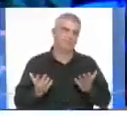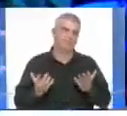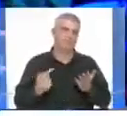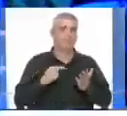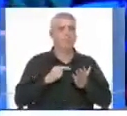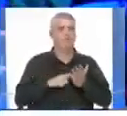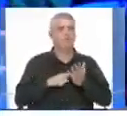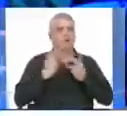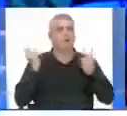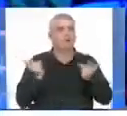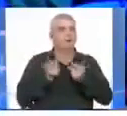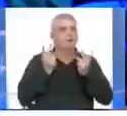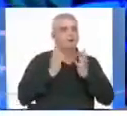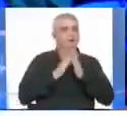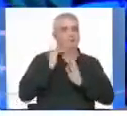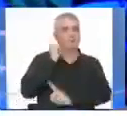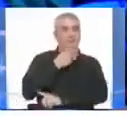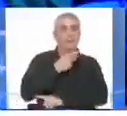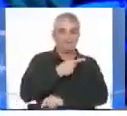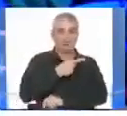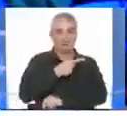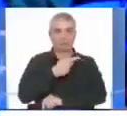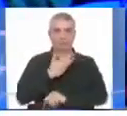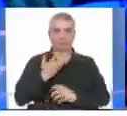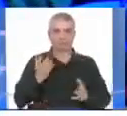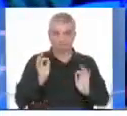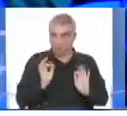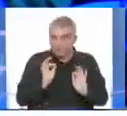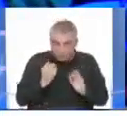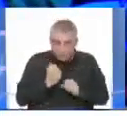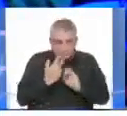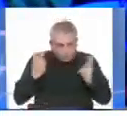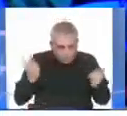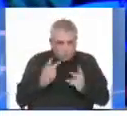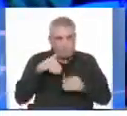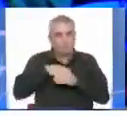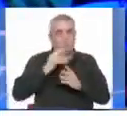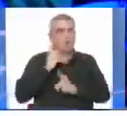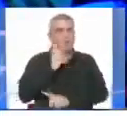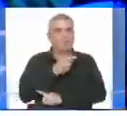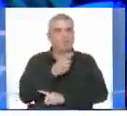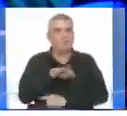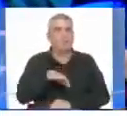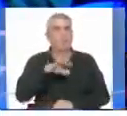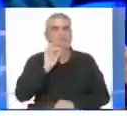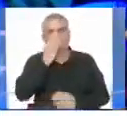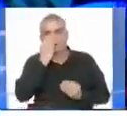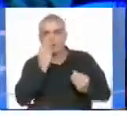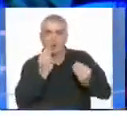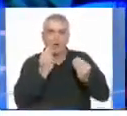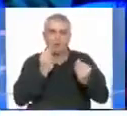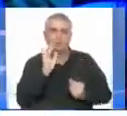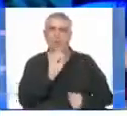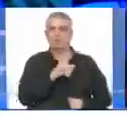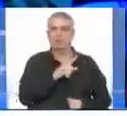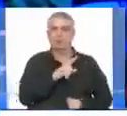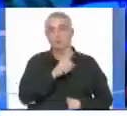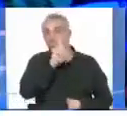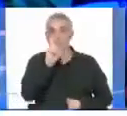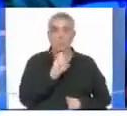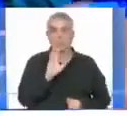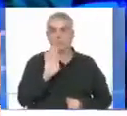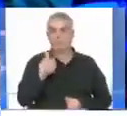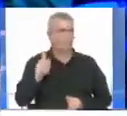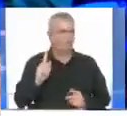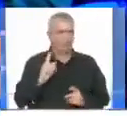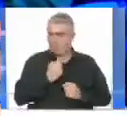מאיזשהו חיפוש בבית מלון, כן? ממש חיפוש בבית מלון, להעלות איזשהו חשד נגד אולי